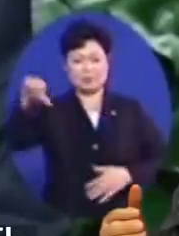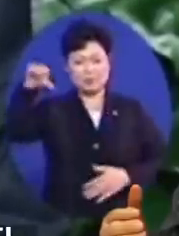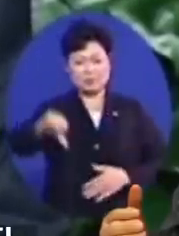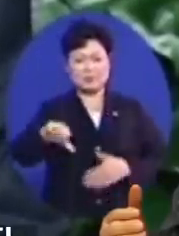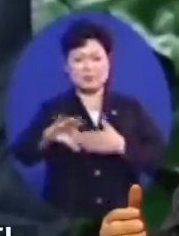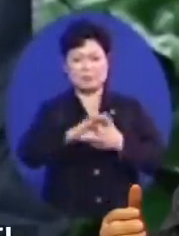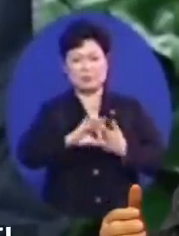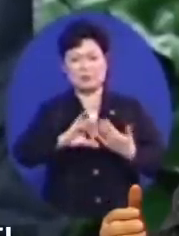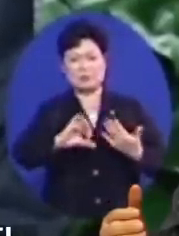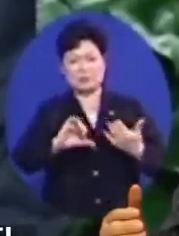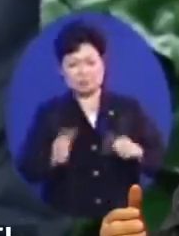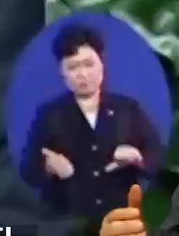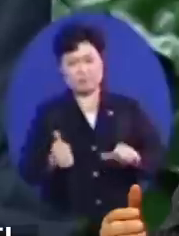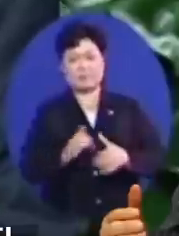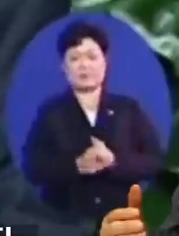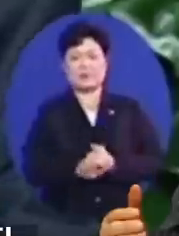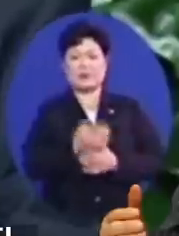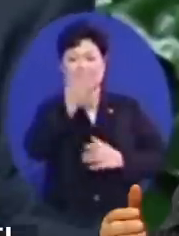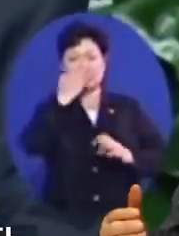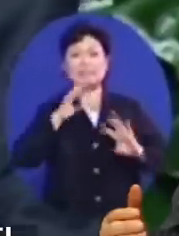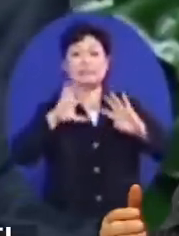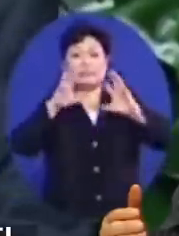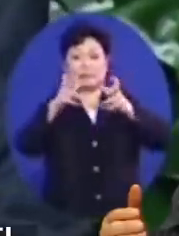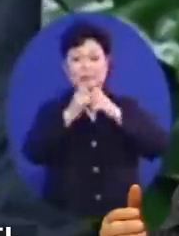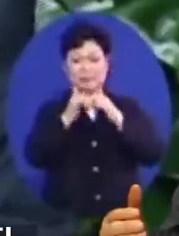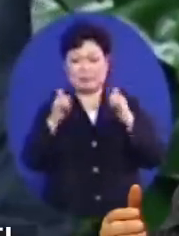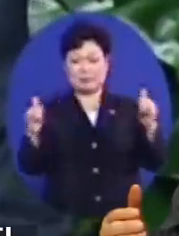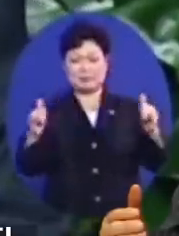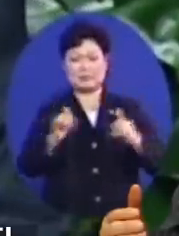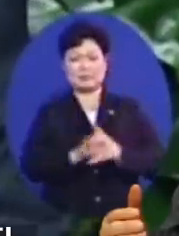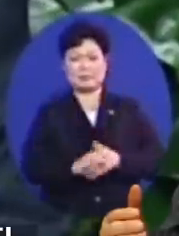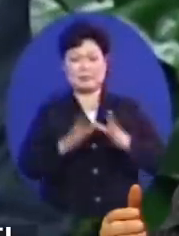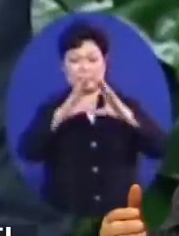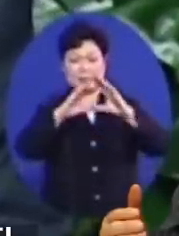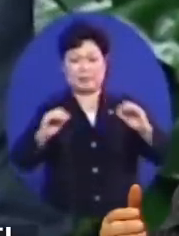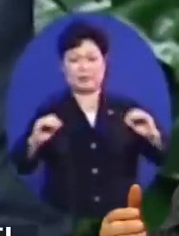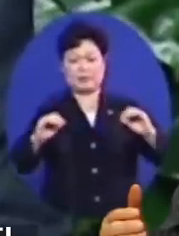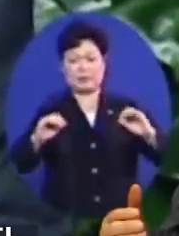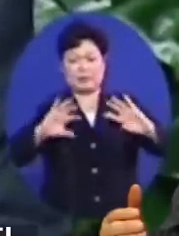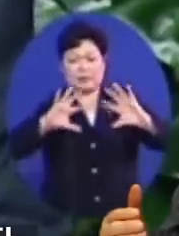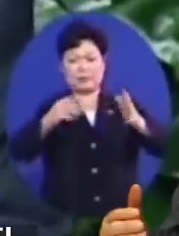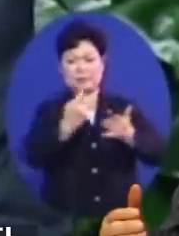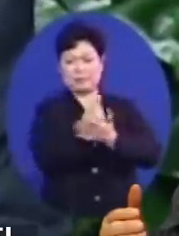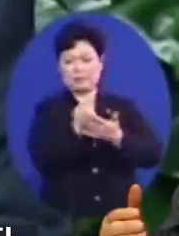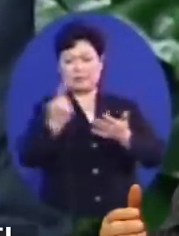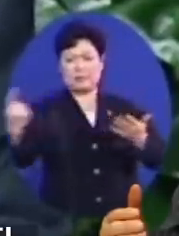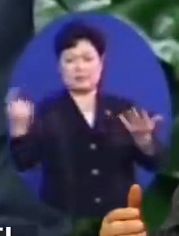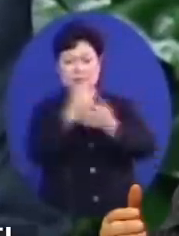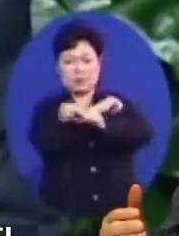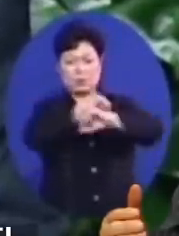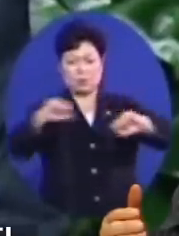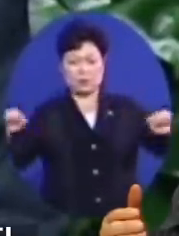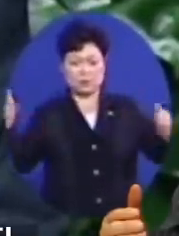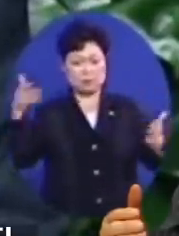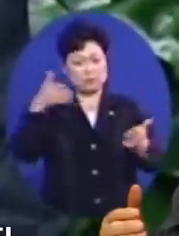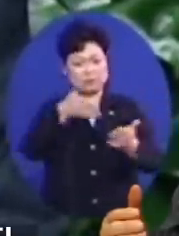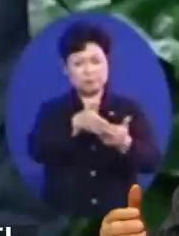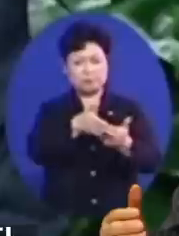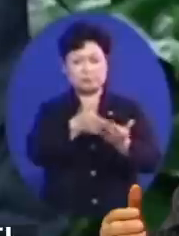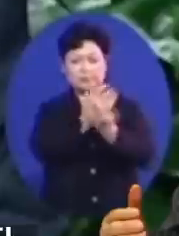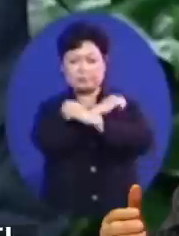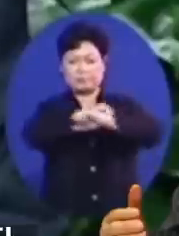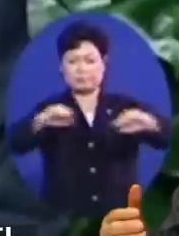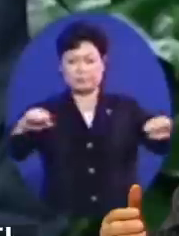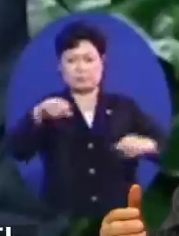하겠습니다. 이스라엘 백성이 애굽을 떠나 광야에 도달했는데 광야라는